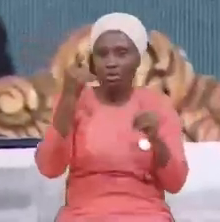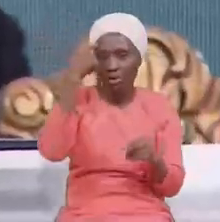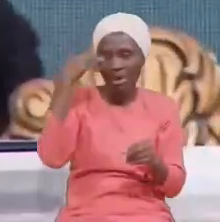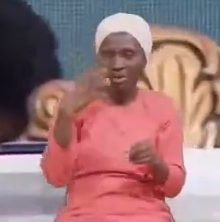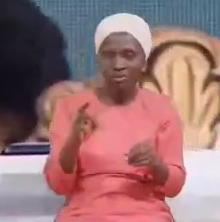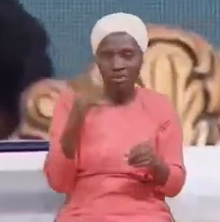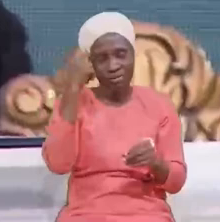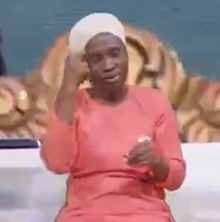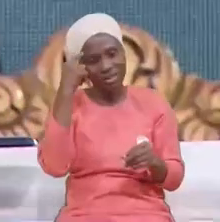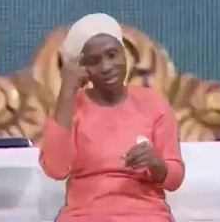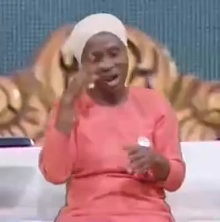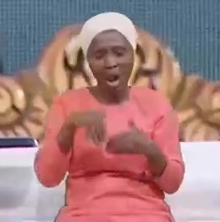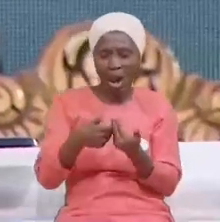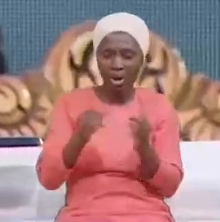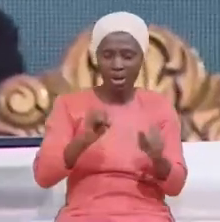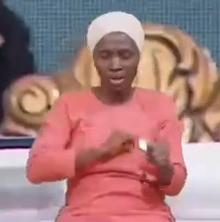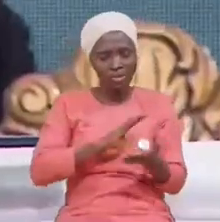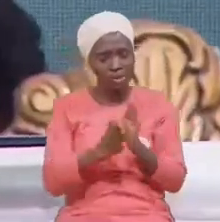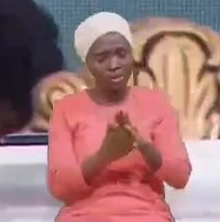Il ne pensait plus à comment être un héros.